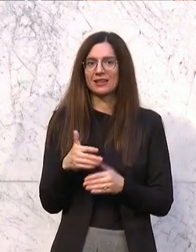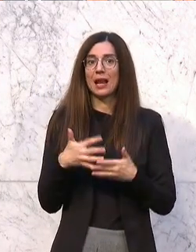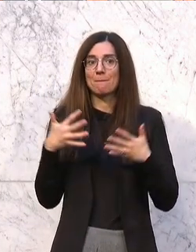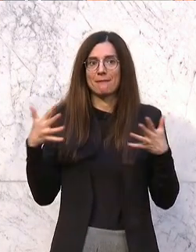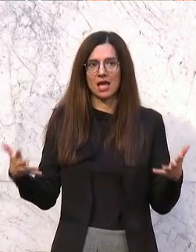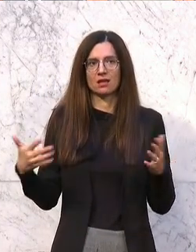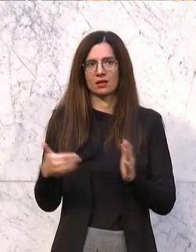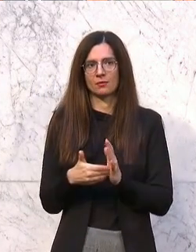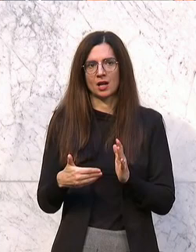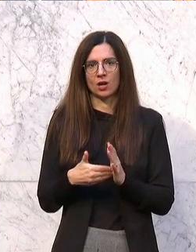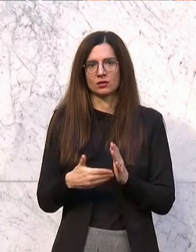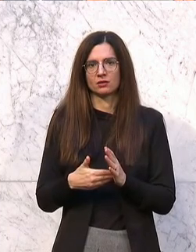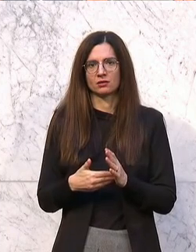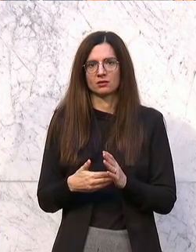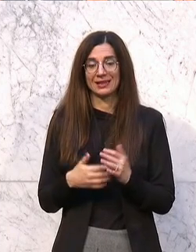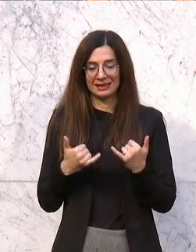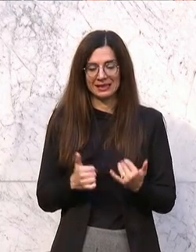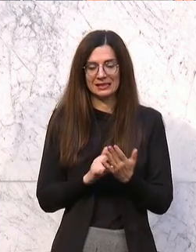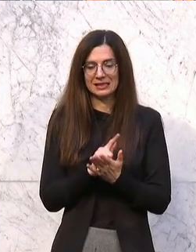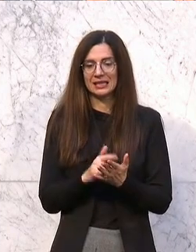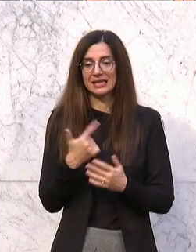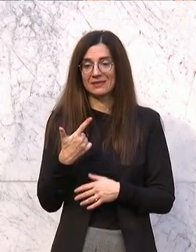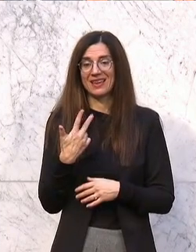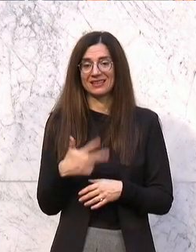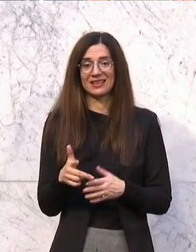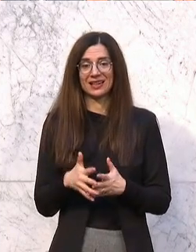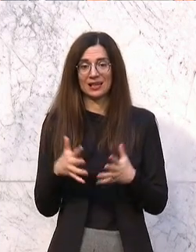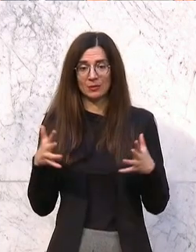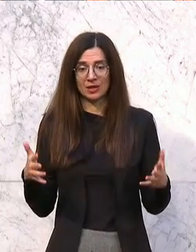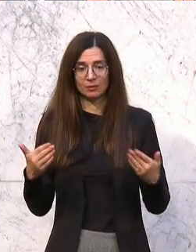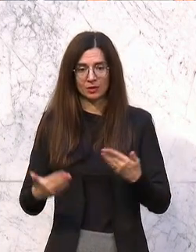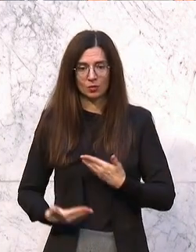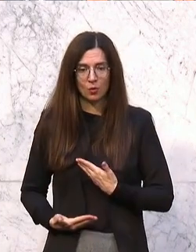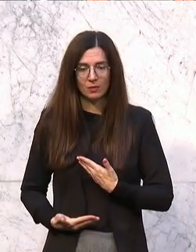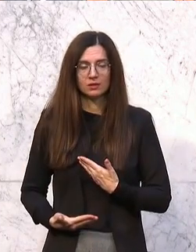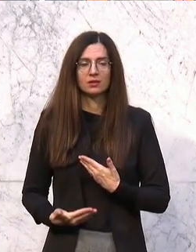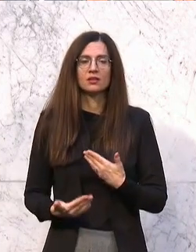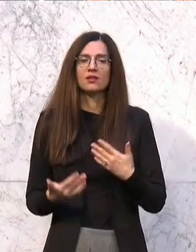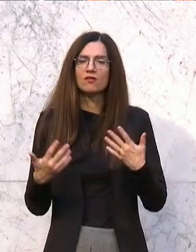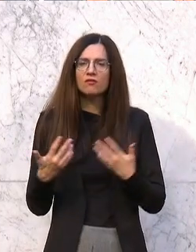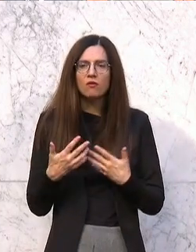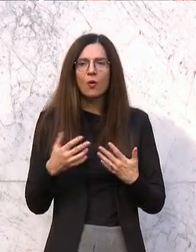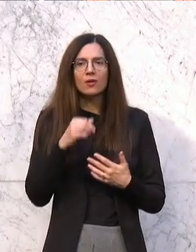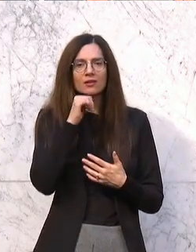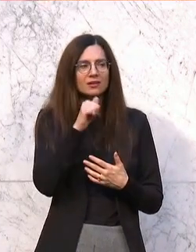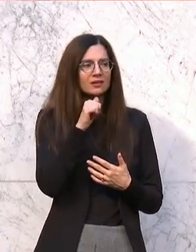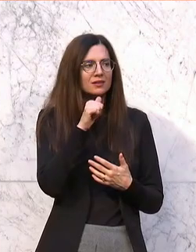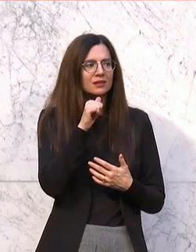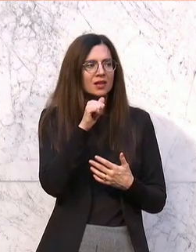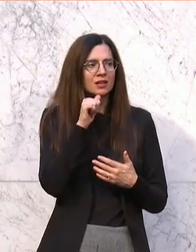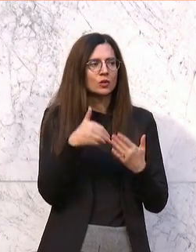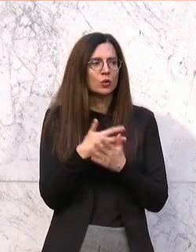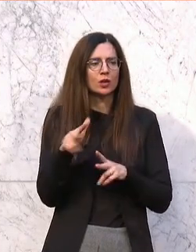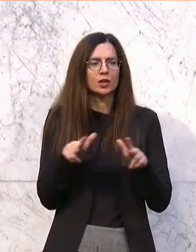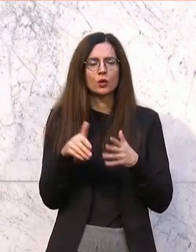Zweidrittelmehrheit. Dass es in einer Zeit möglich ist, eine Zweidrittelmehrheit zustande zu bringen, wo eigentlich keine, ja, die neue